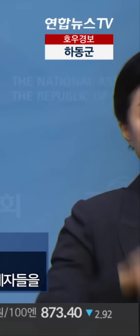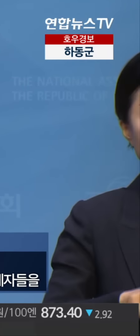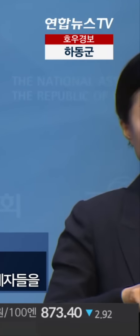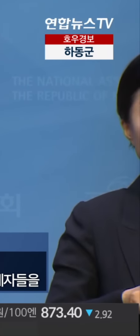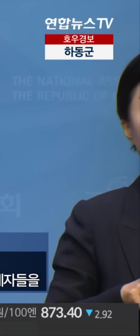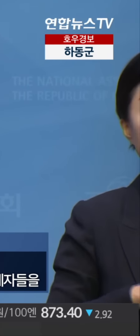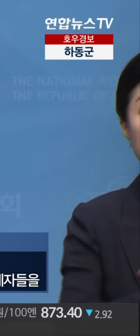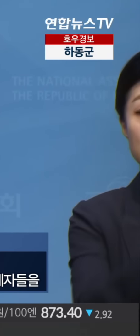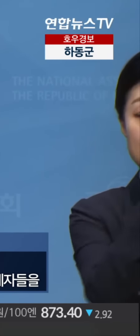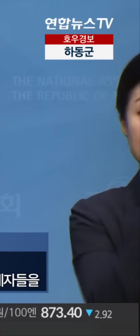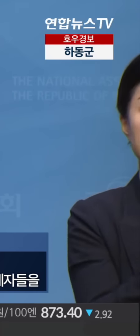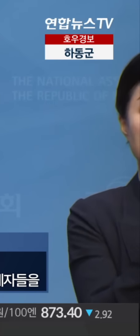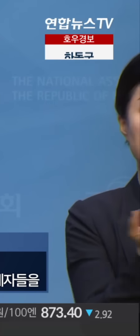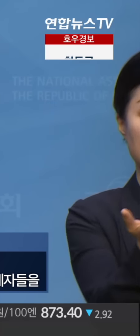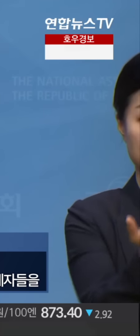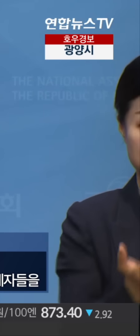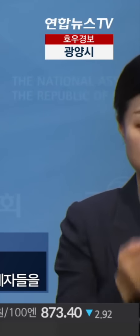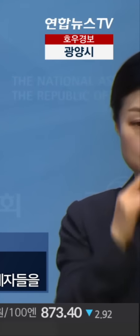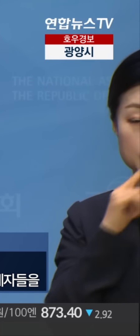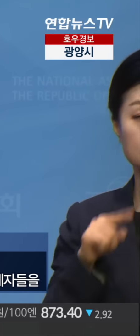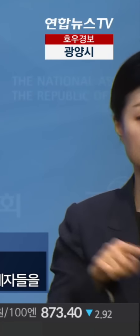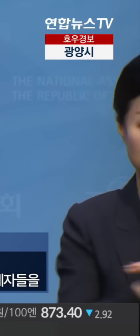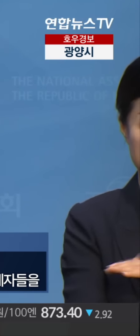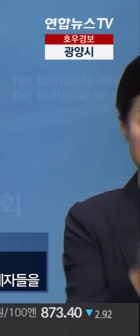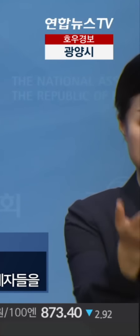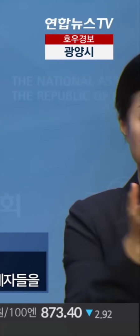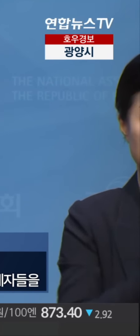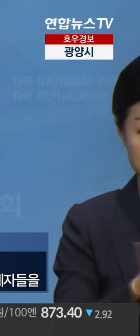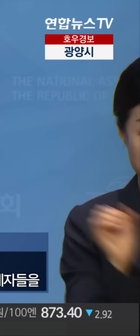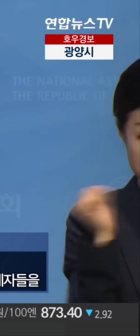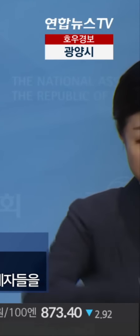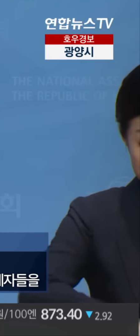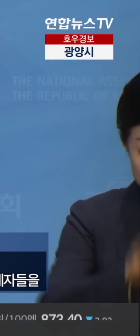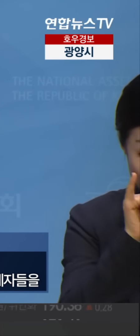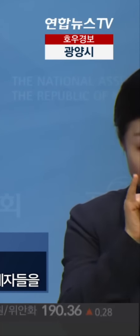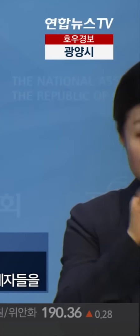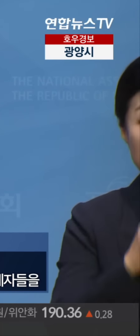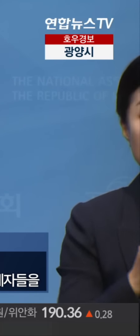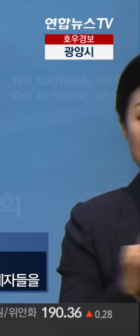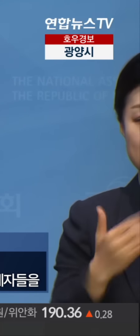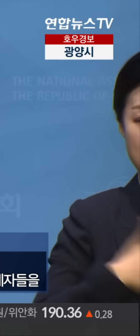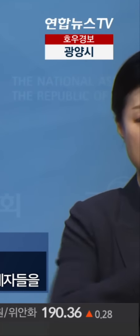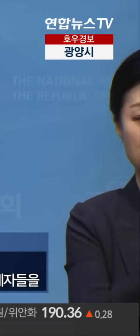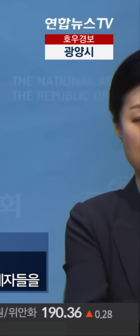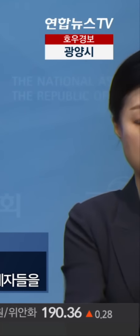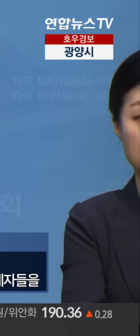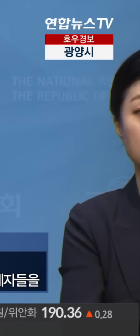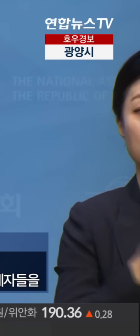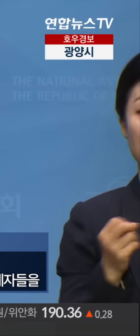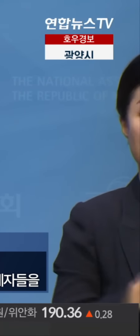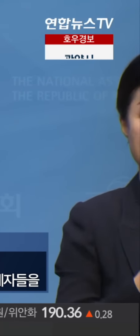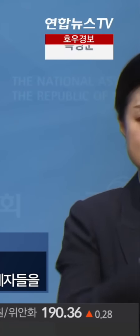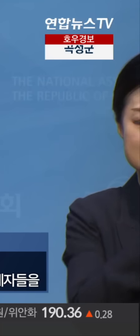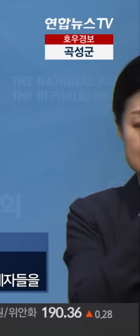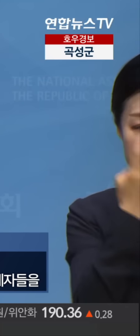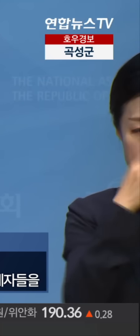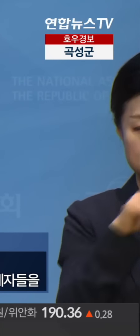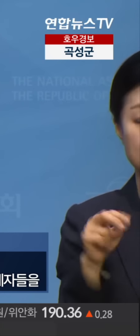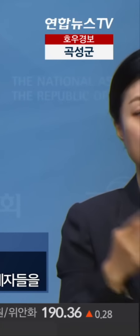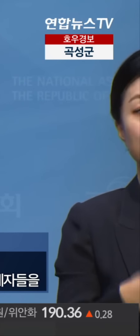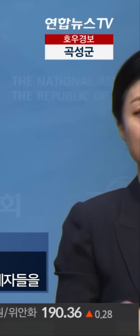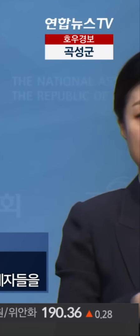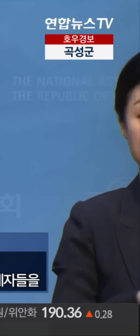납득할 만한 해명과 조치가 이루어지지 않을 경우 국민들의 알 권리 보장과 진상 규명을